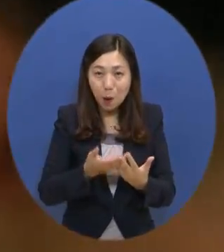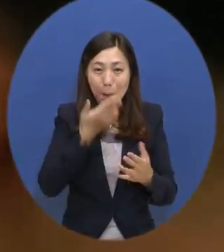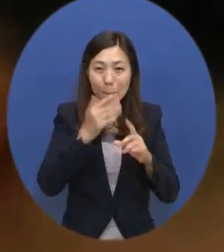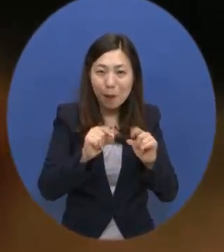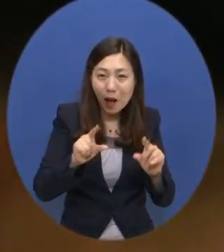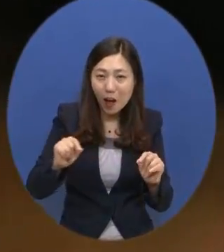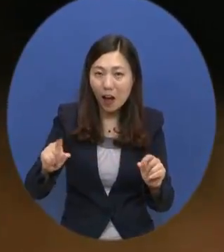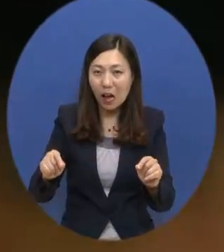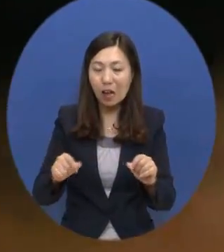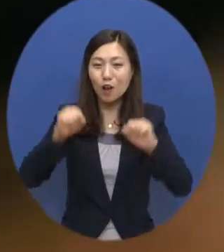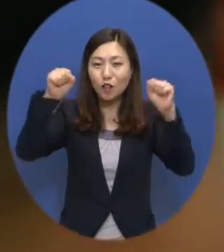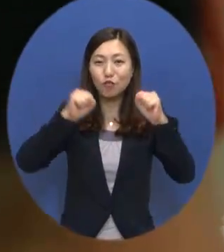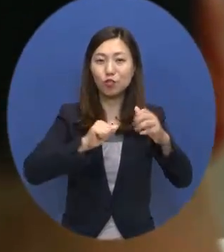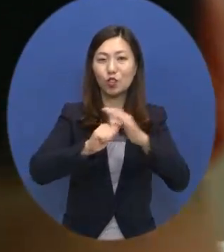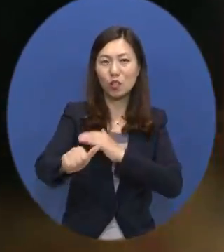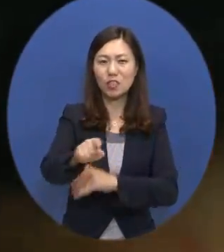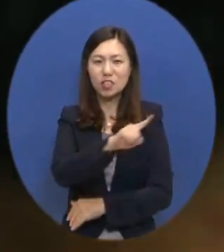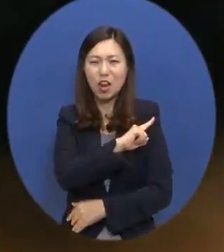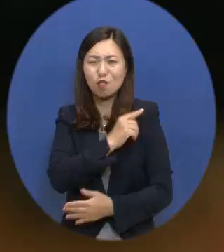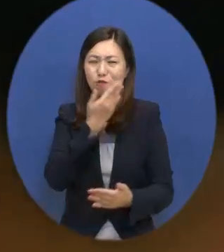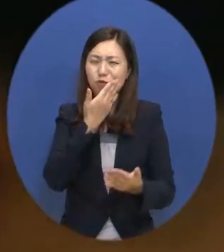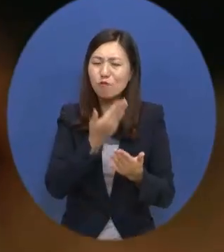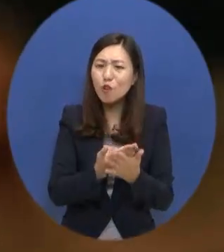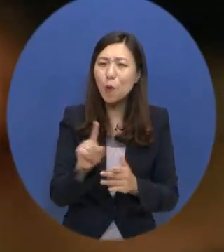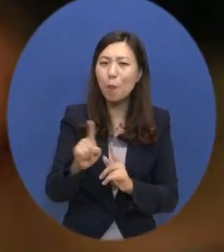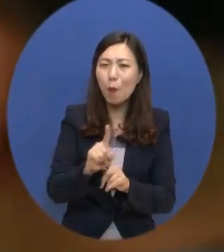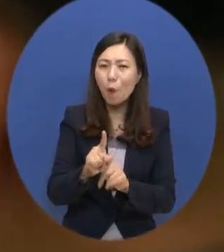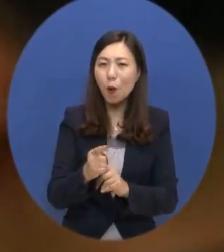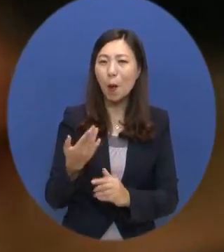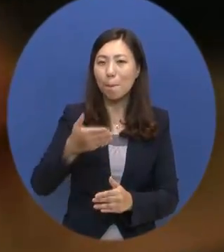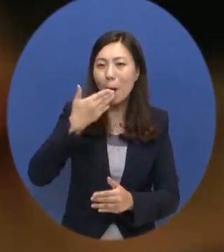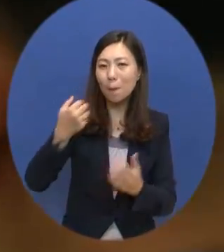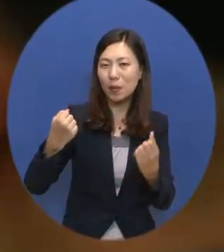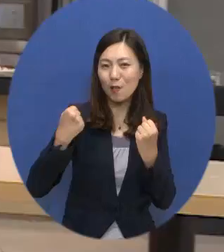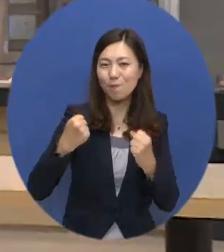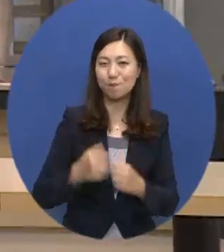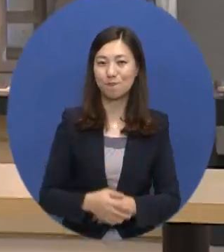역시 운동선수에게 가장 중요한 것은 밥심인가 봅니다.